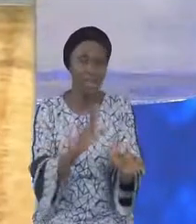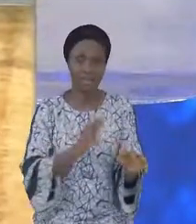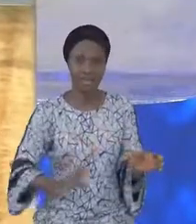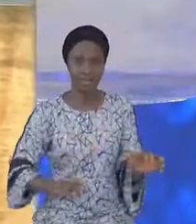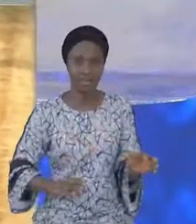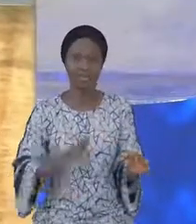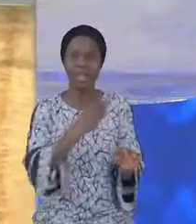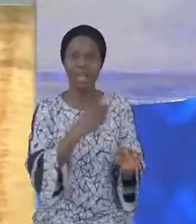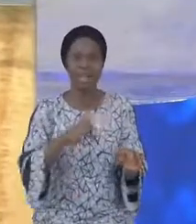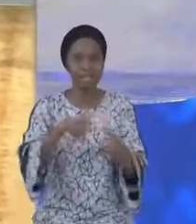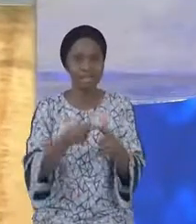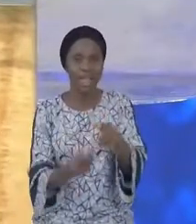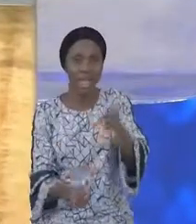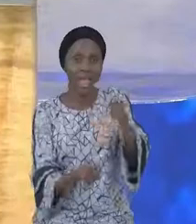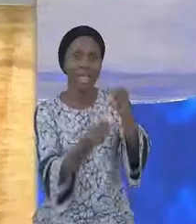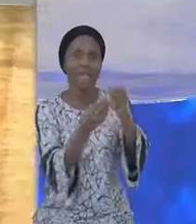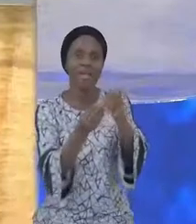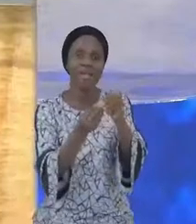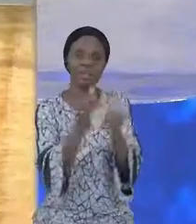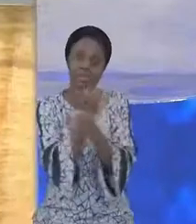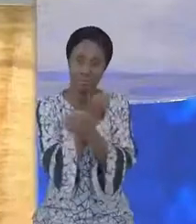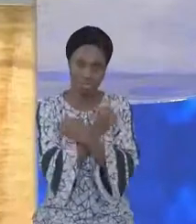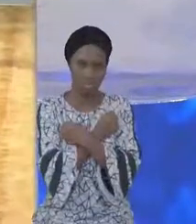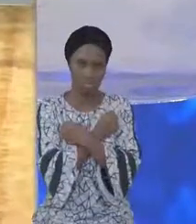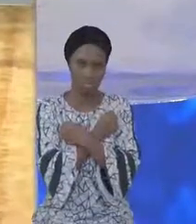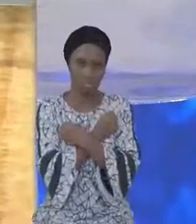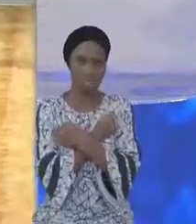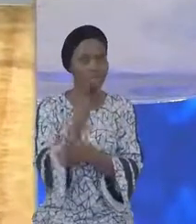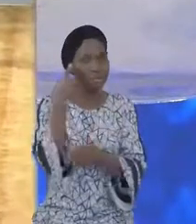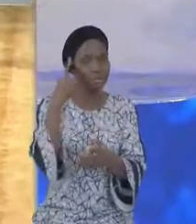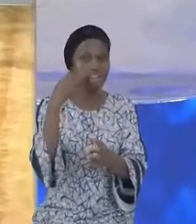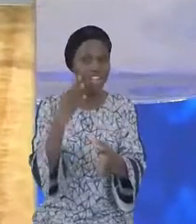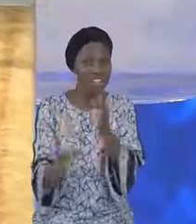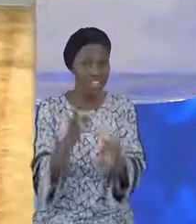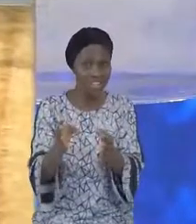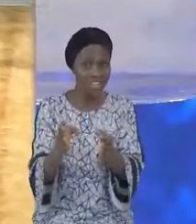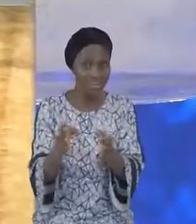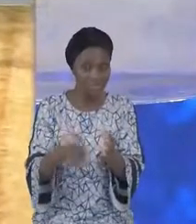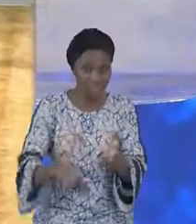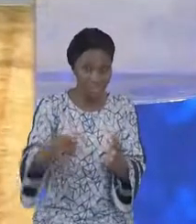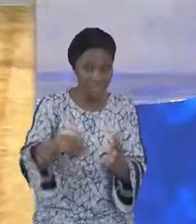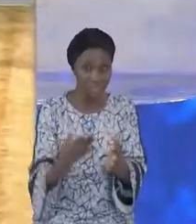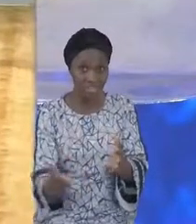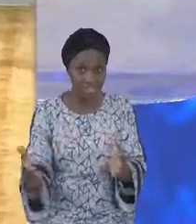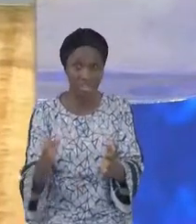charité. Car si ces choses sont en vous,